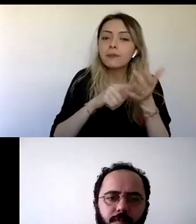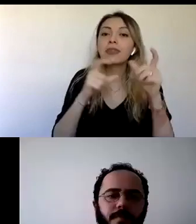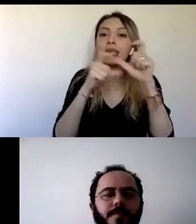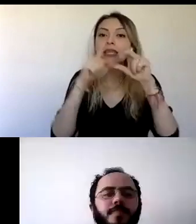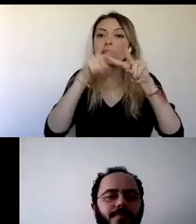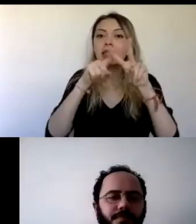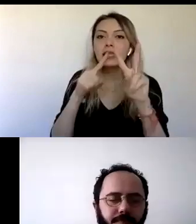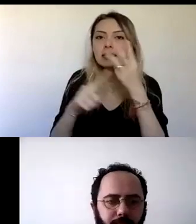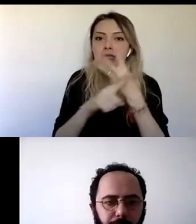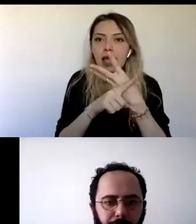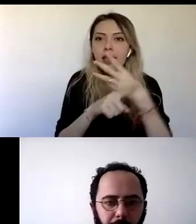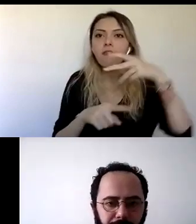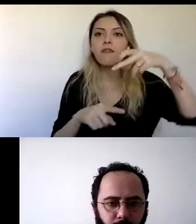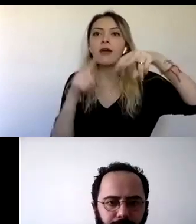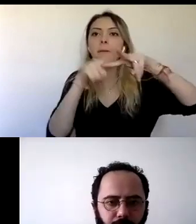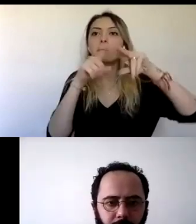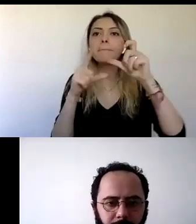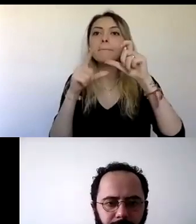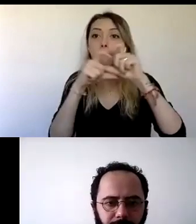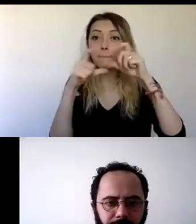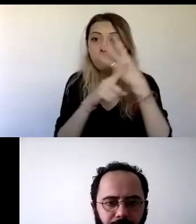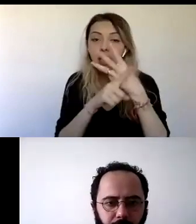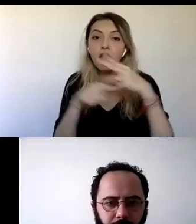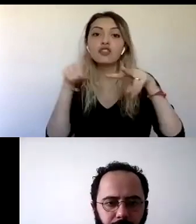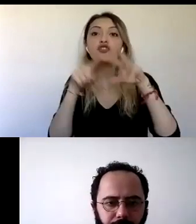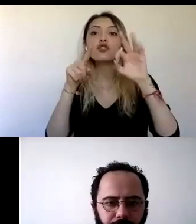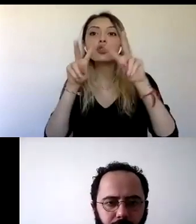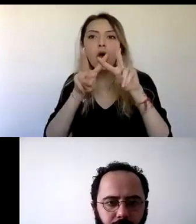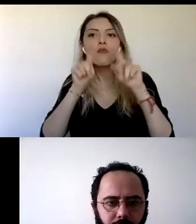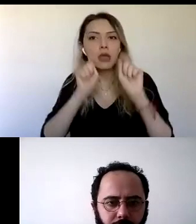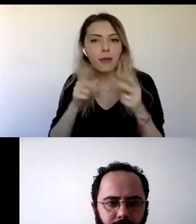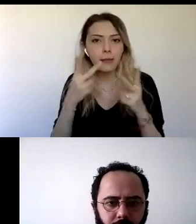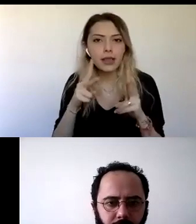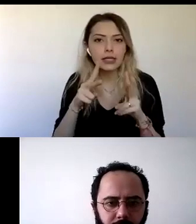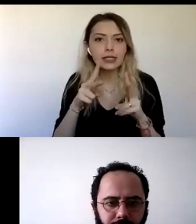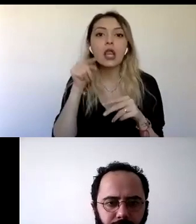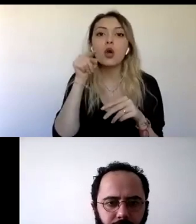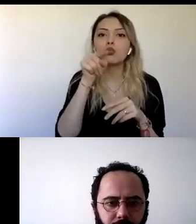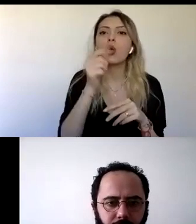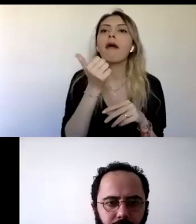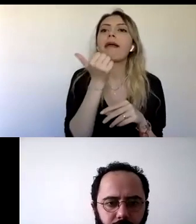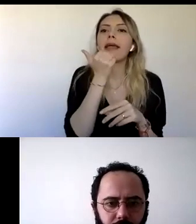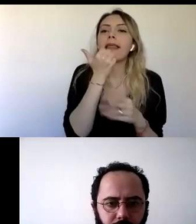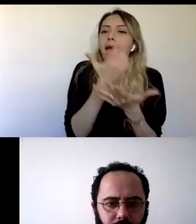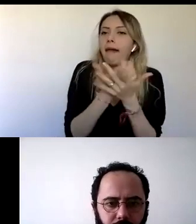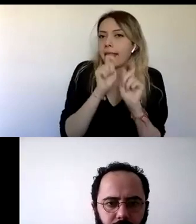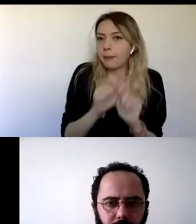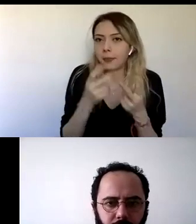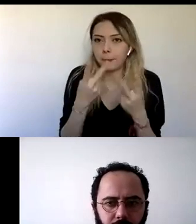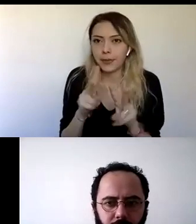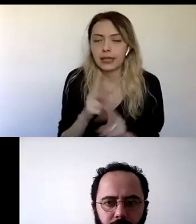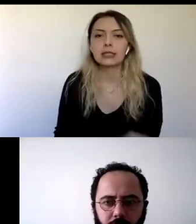anda artık bu şey sayfa bir hata verdi. Muhtemelen linkle